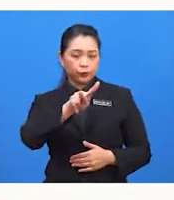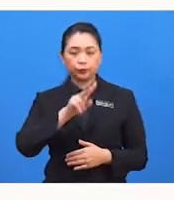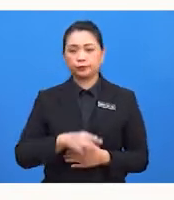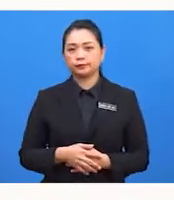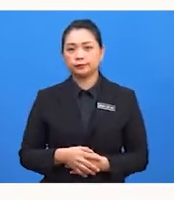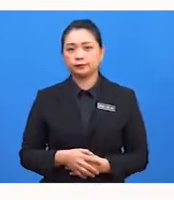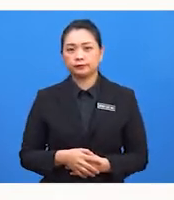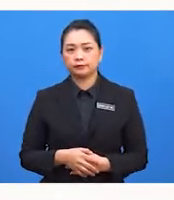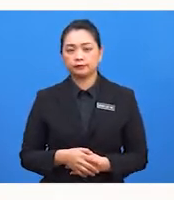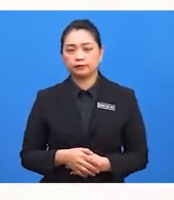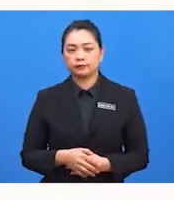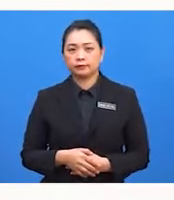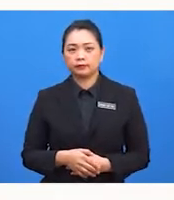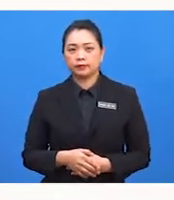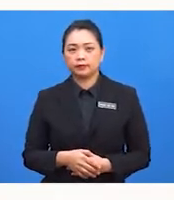Yang ketiga,